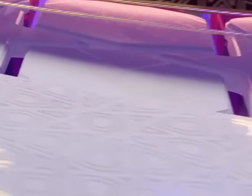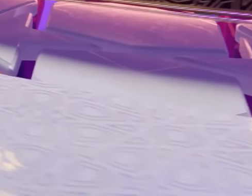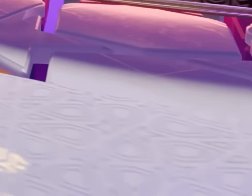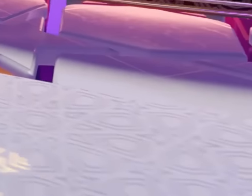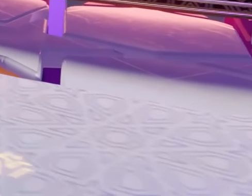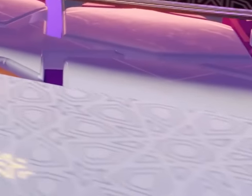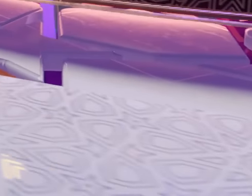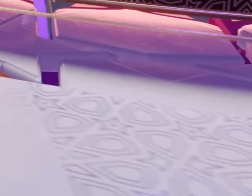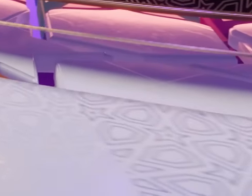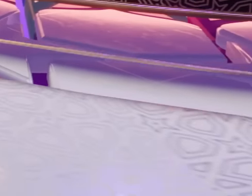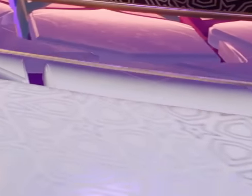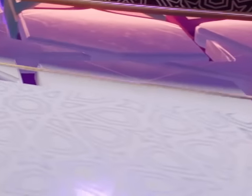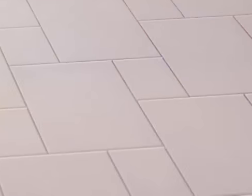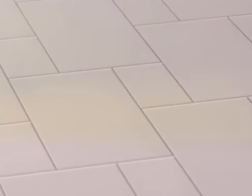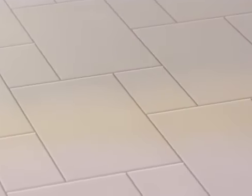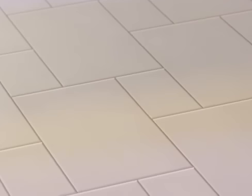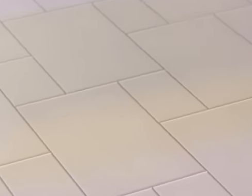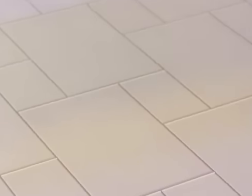Waj'alhu lana